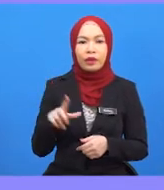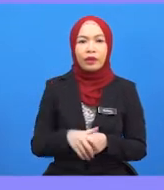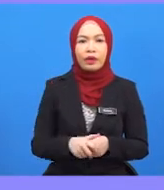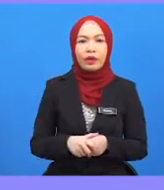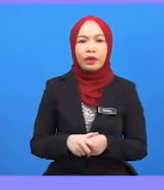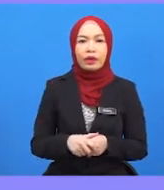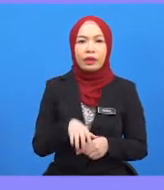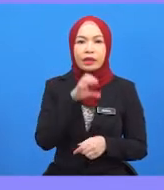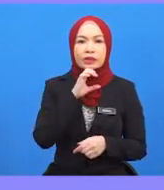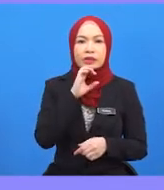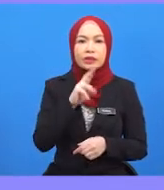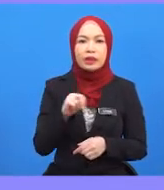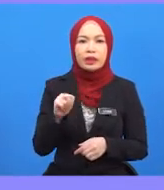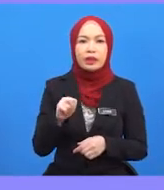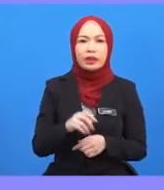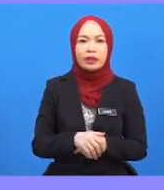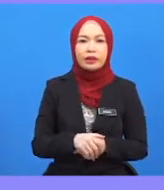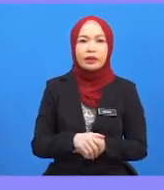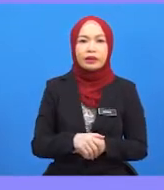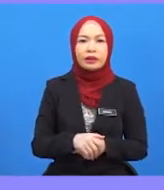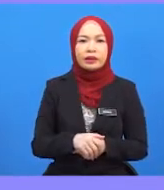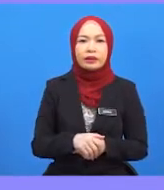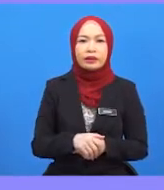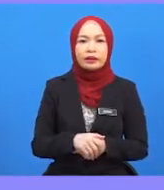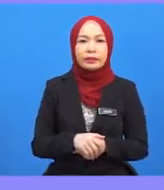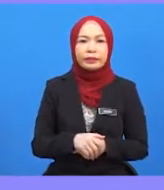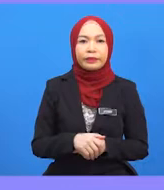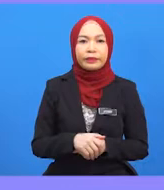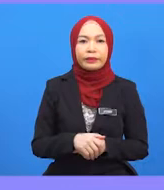berkemolaran 1.0 mol per desimeter padu